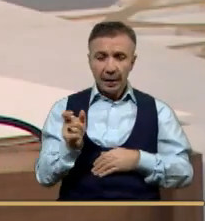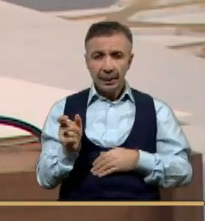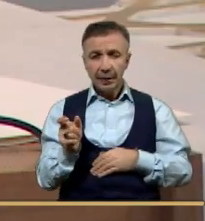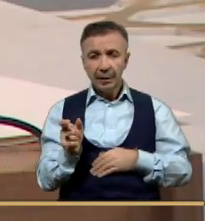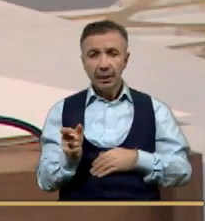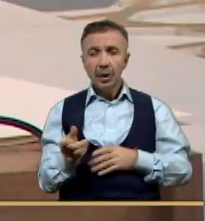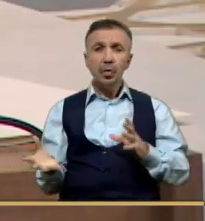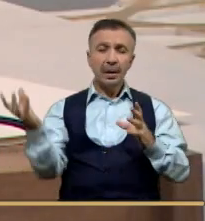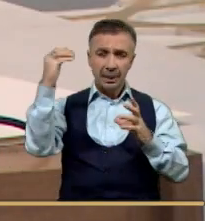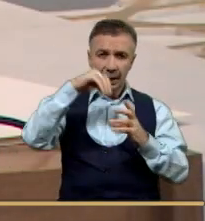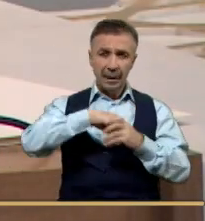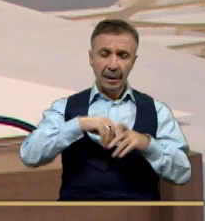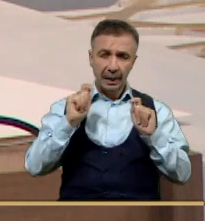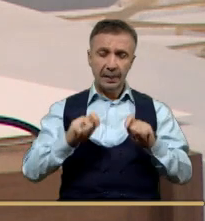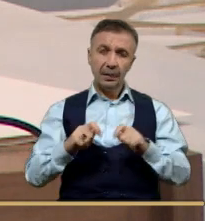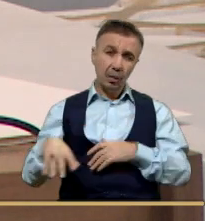Cümlemizi